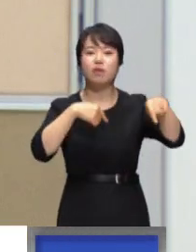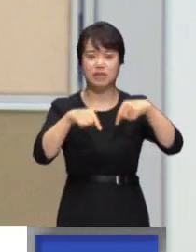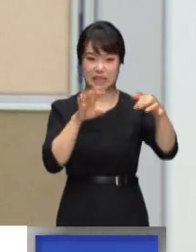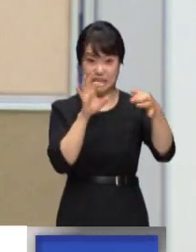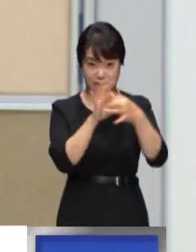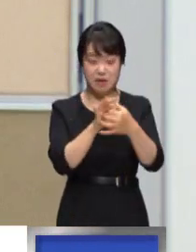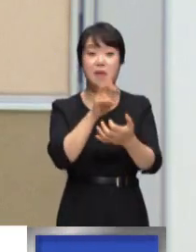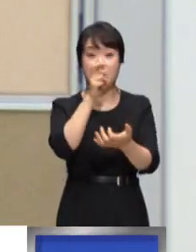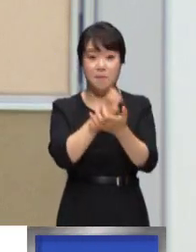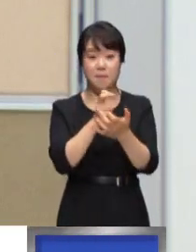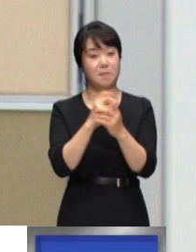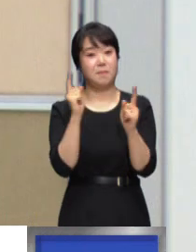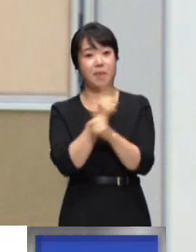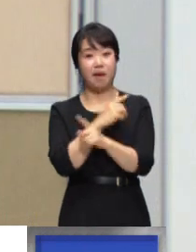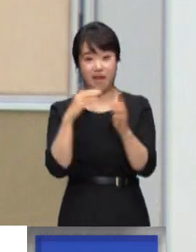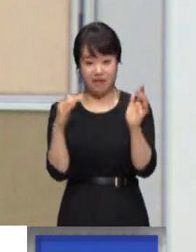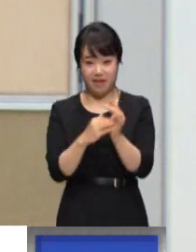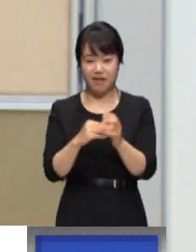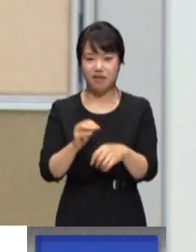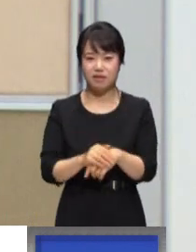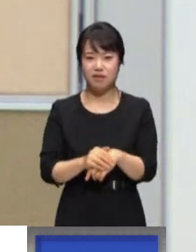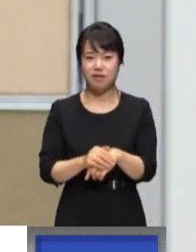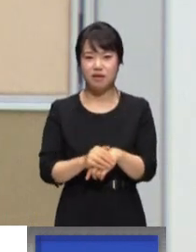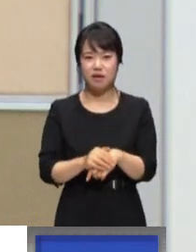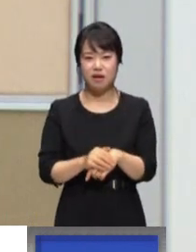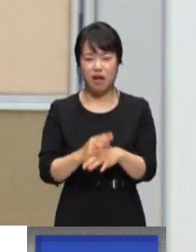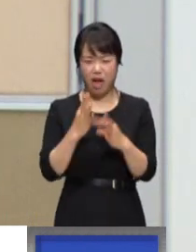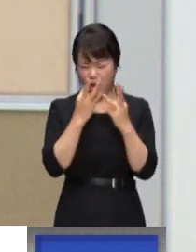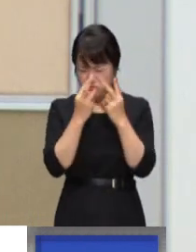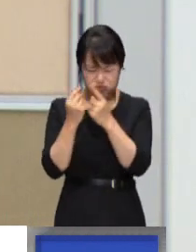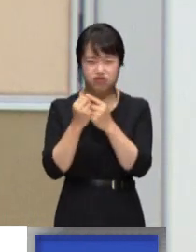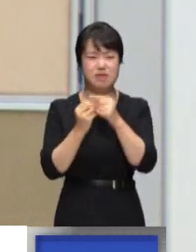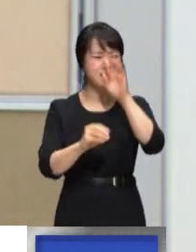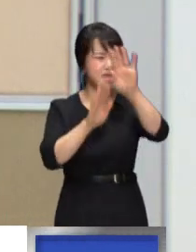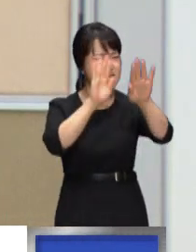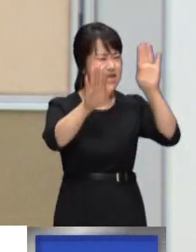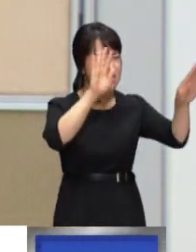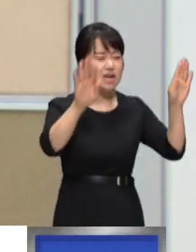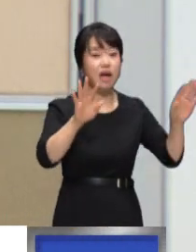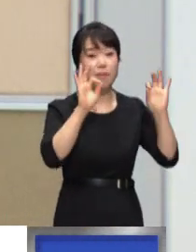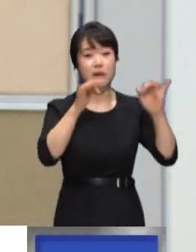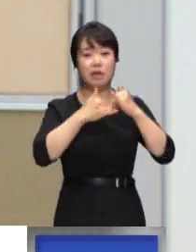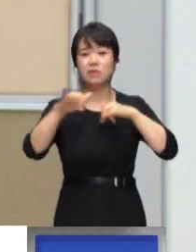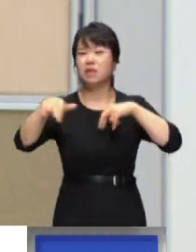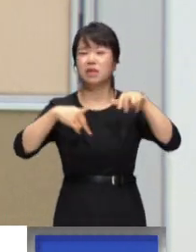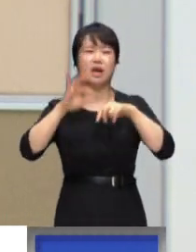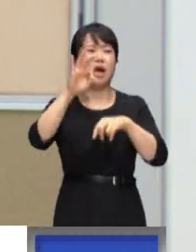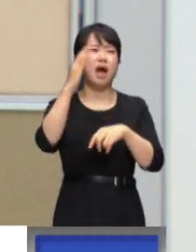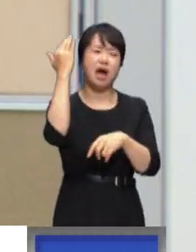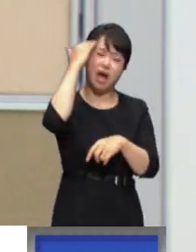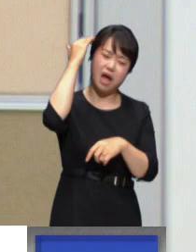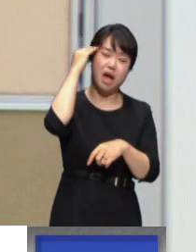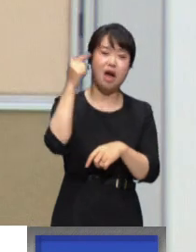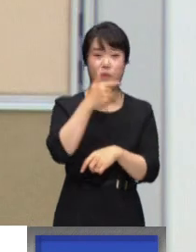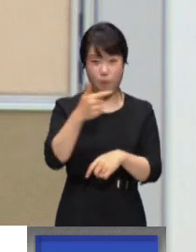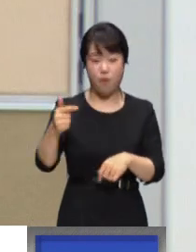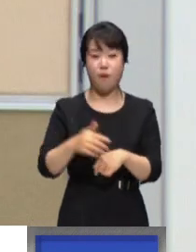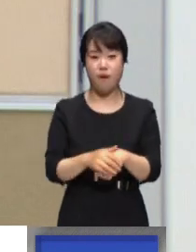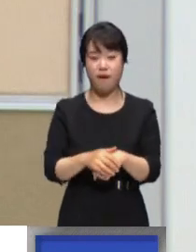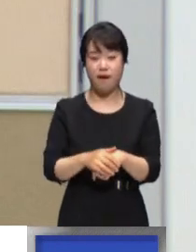법이 개정되어서 무분별하게 이제 게시되다 보니까 주민들 불편이 많이 가중이 됐잖아요.